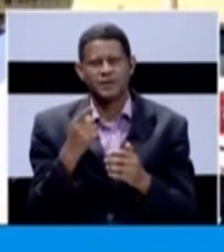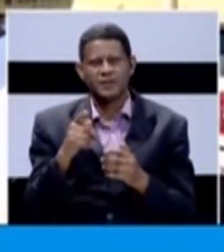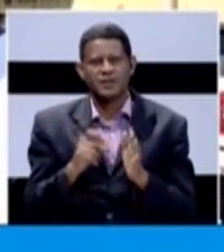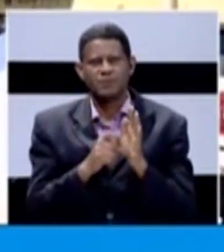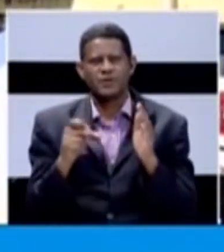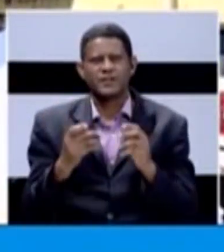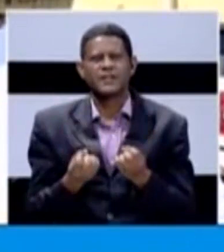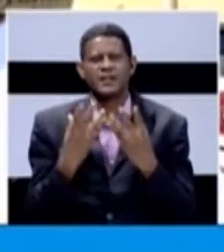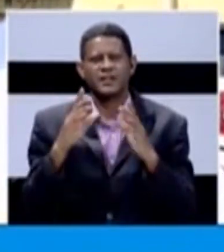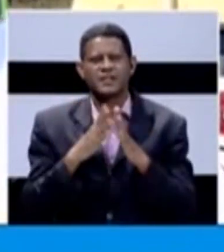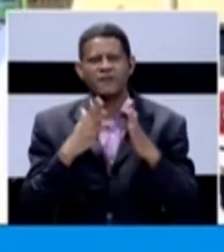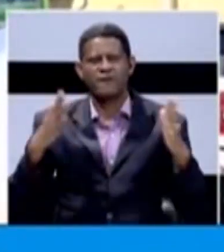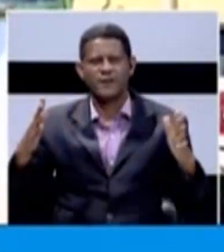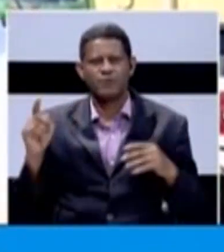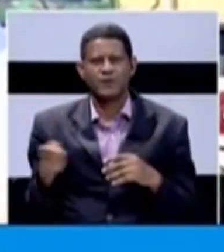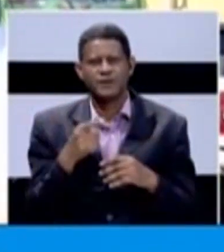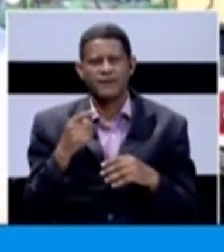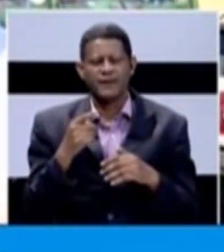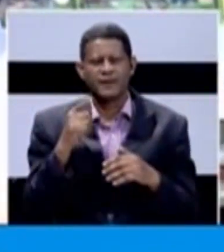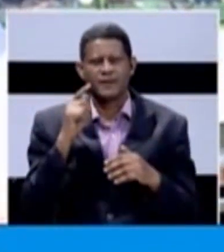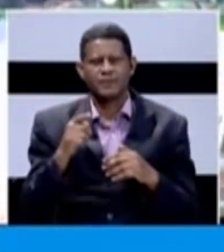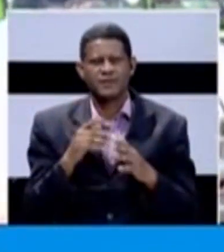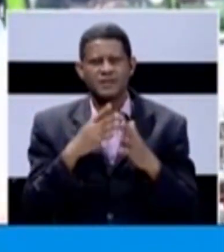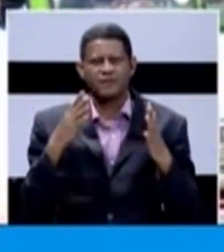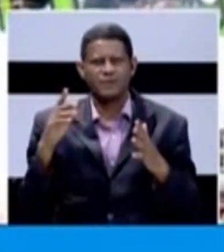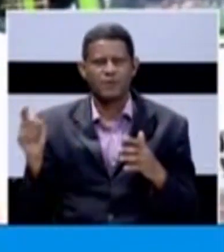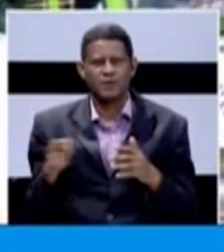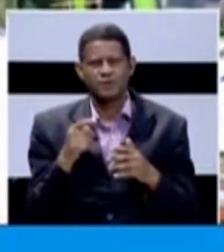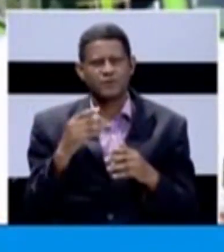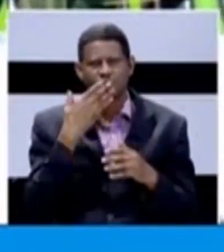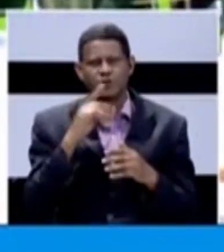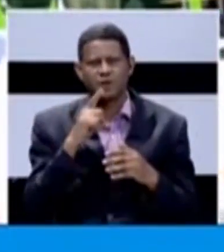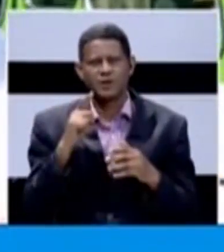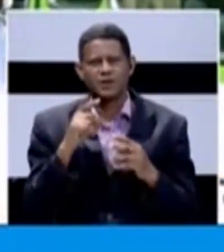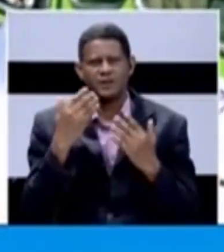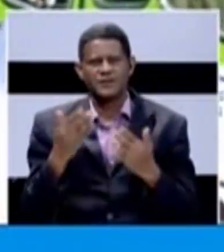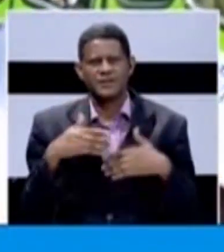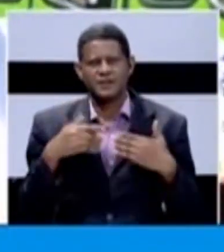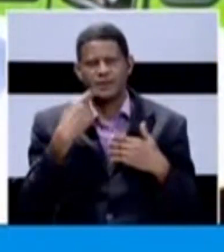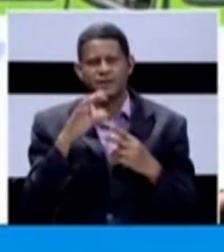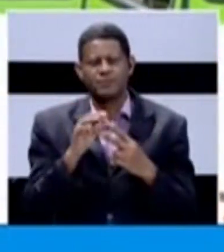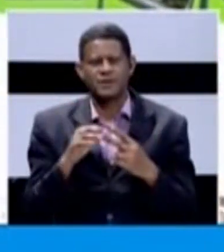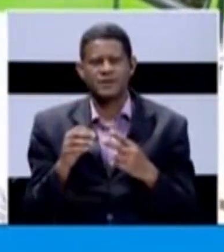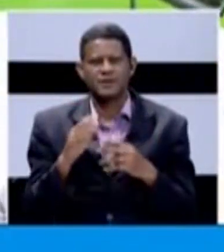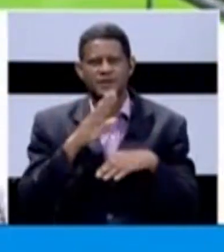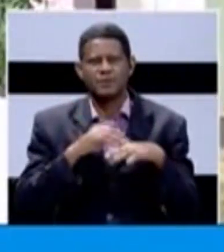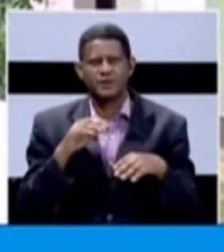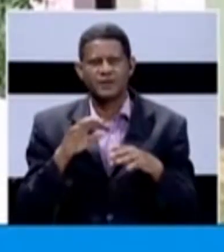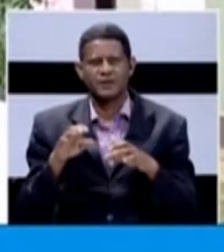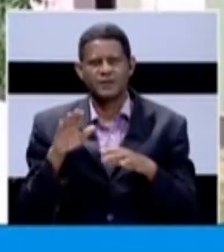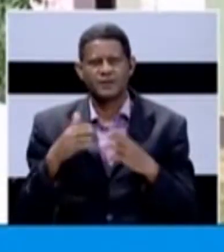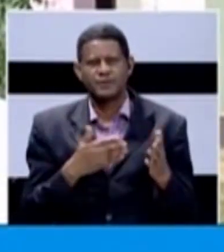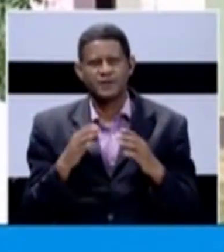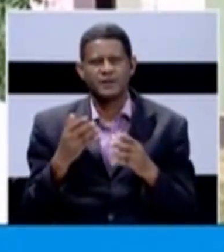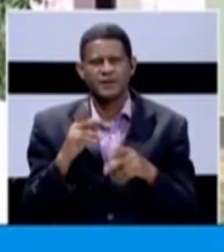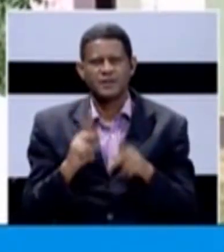ዝኣክል ሰፊሕ ምዃኑ ክንደይ ናይ ዝኣክል ከምተን ዓለማት ዝሰፍሐ ምዃኑ ዘርእካ ፅቡቅ ምዃኑ እሞ ንህዝቢ ንደስ ዝበሎ ክመርፅ እየ ፃውዒት ክቀርብ ዝደሊ ኣነለይ ሕብረተሰብ